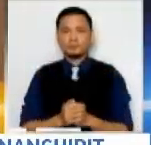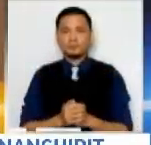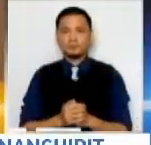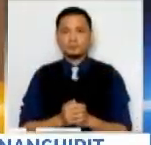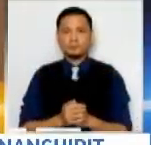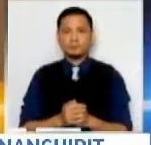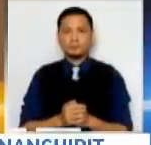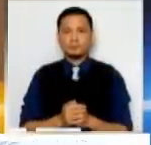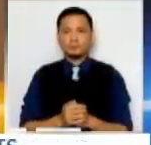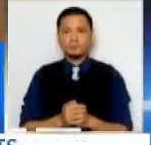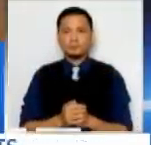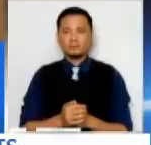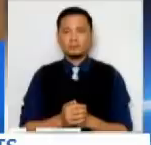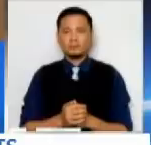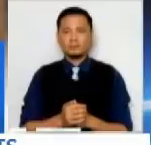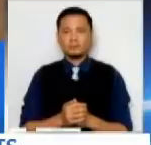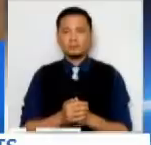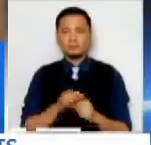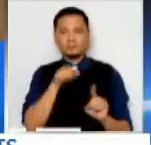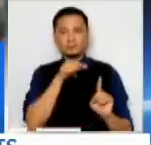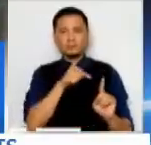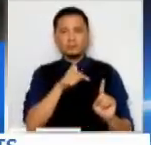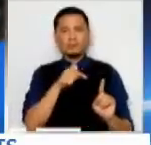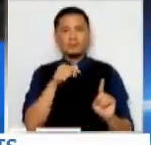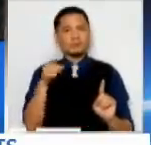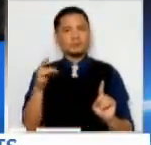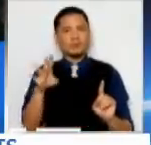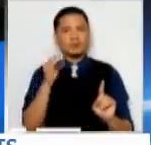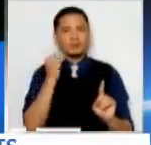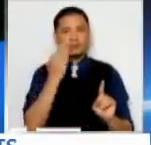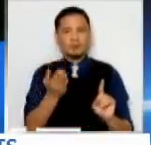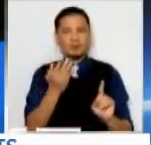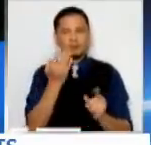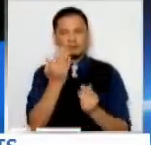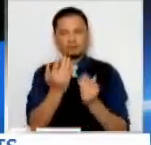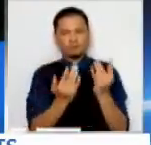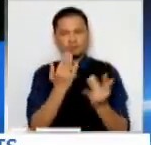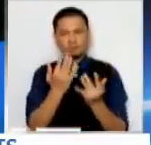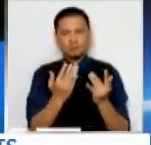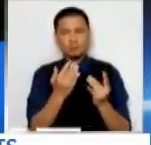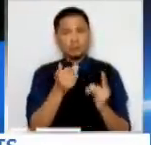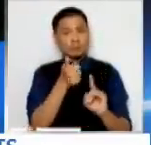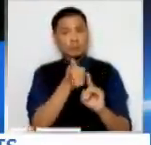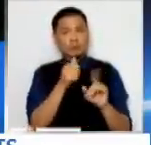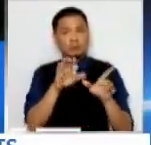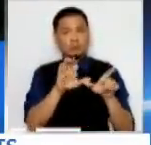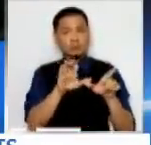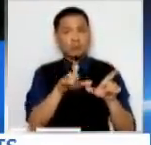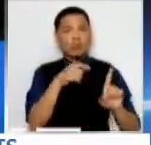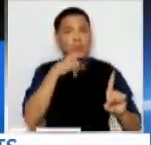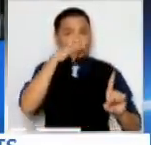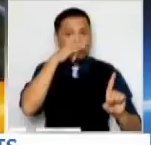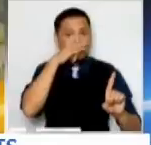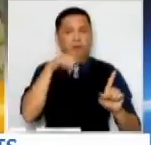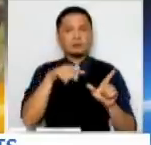Bata patay sa sunog sa Tondo, Maynila. Isa namang PWD patay din sa sunog sa Makati.